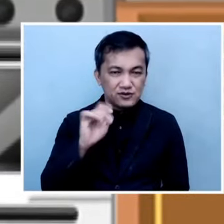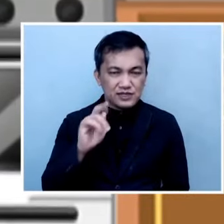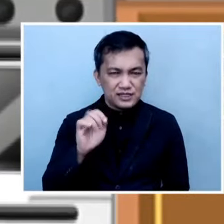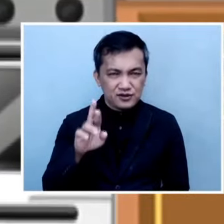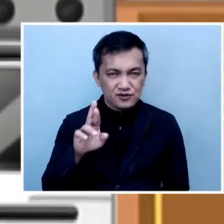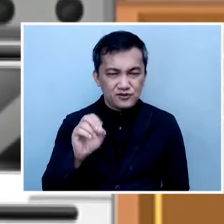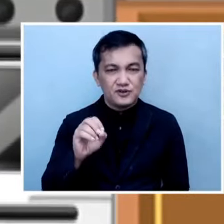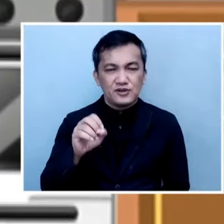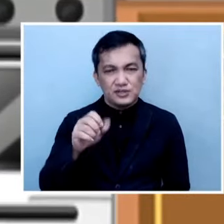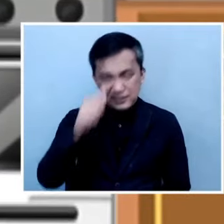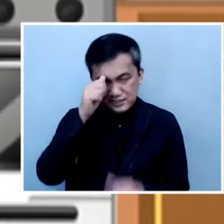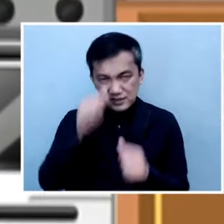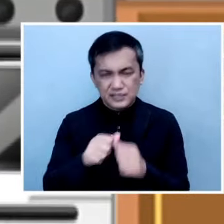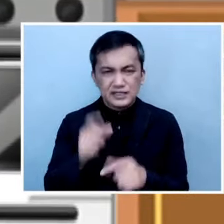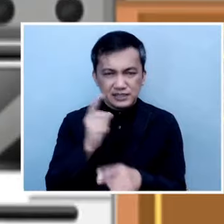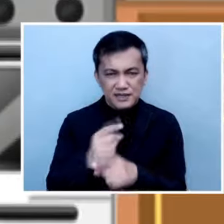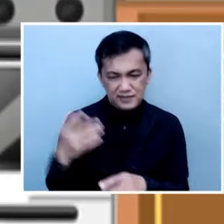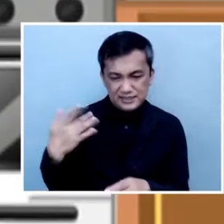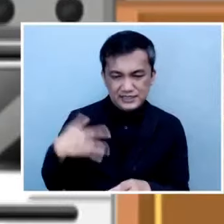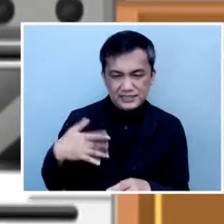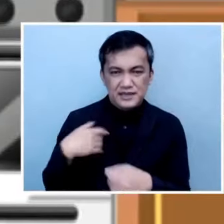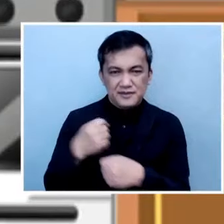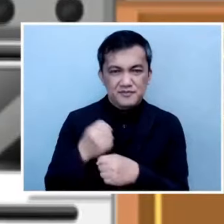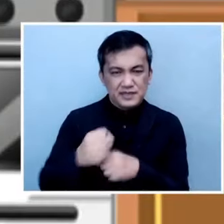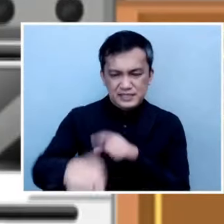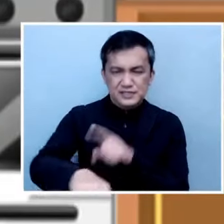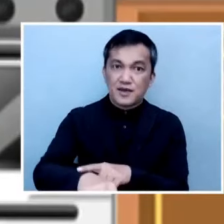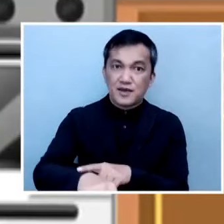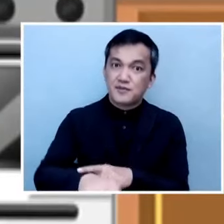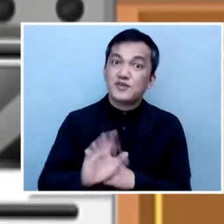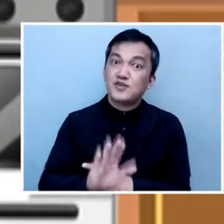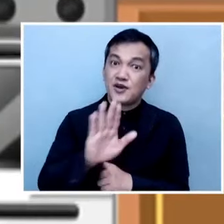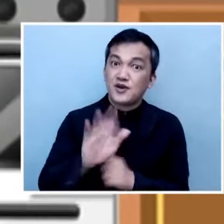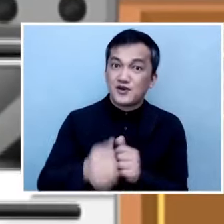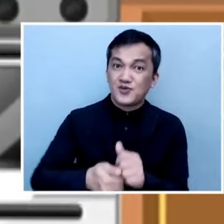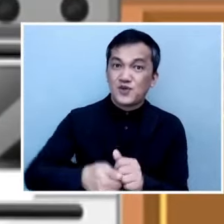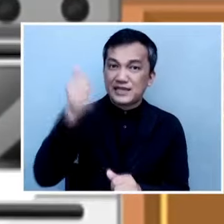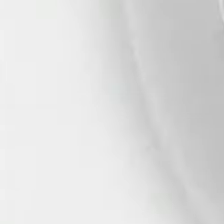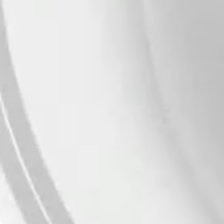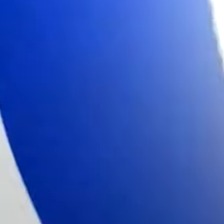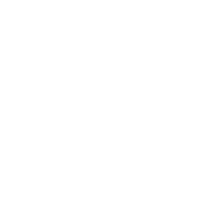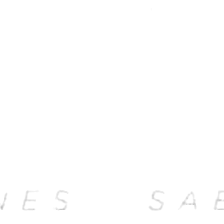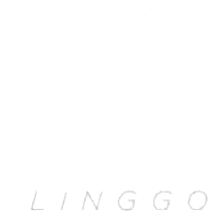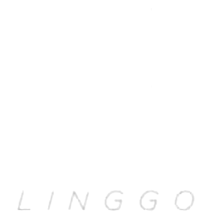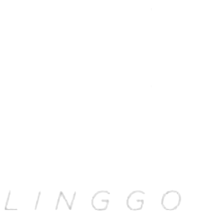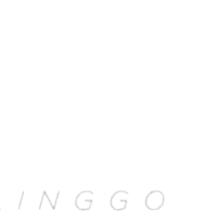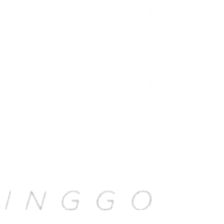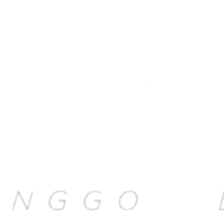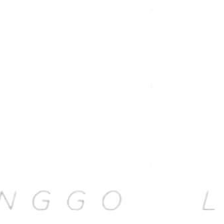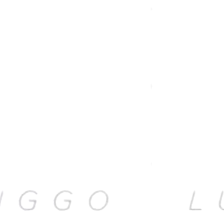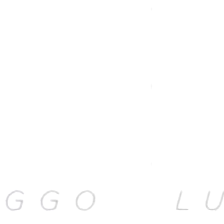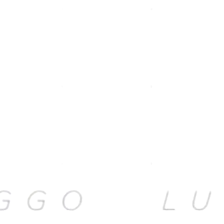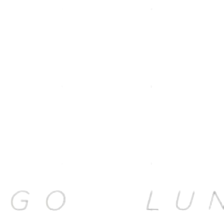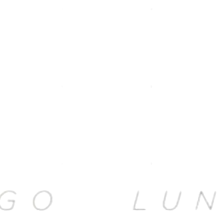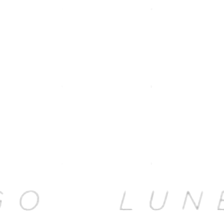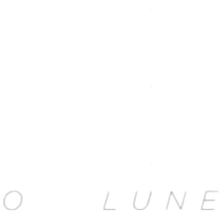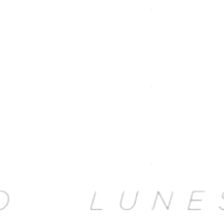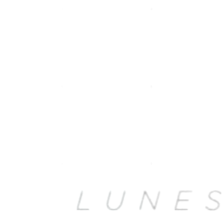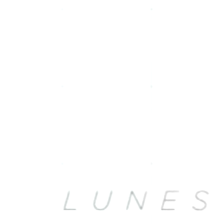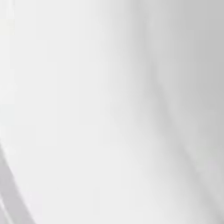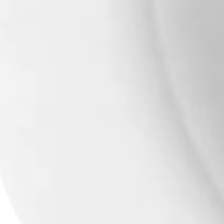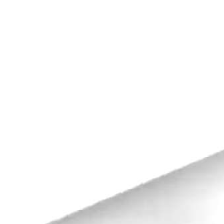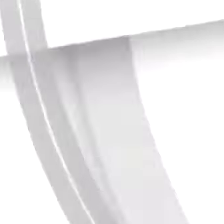diskarte, make every moment your winning moment! Tuloy-tuloy po ang ating